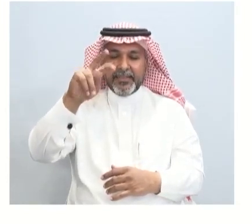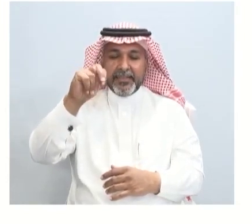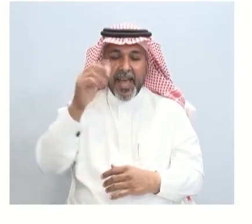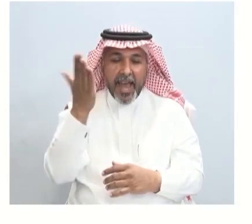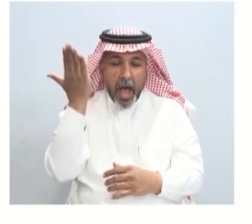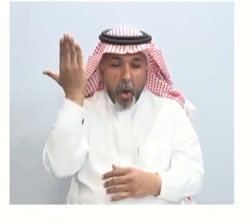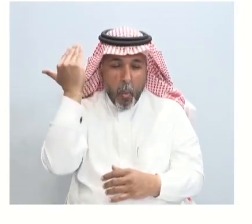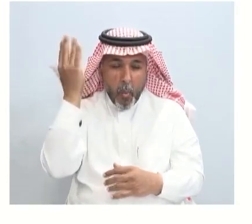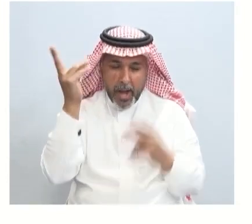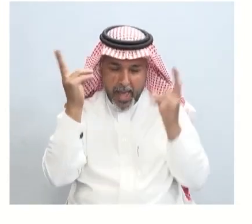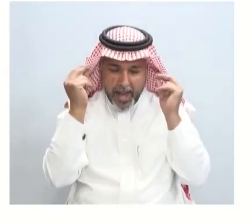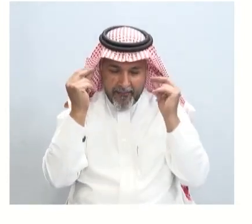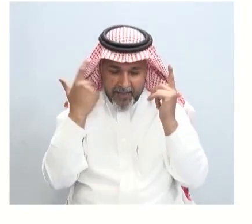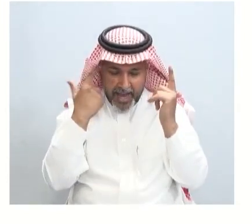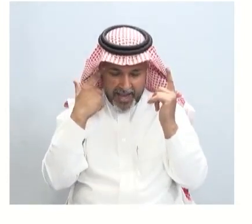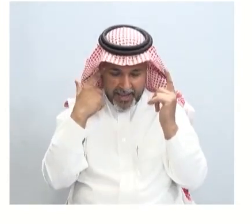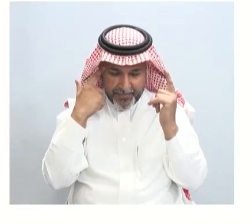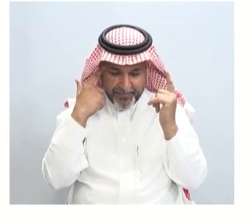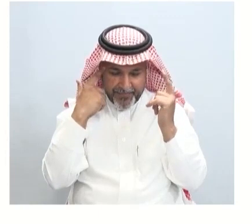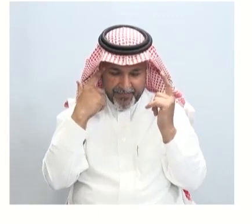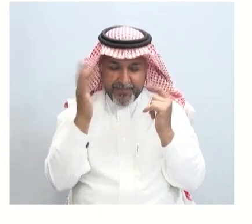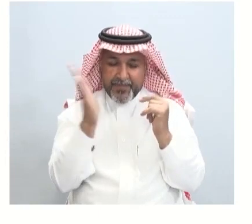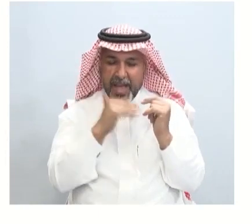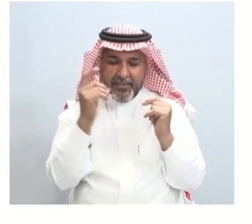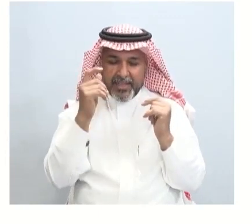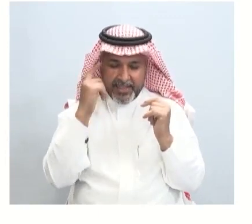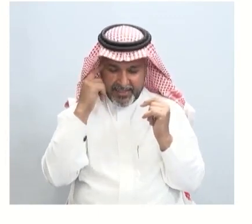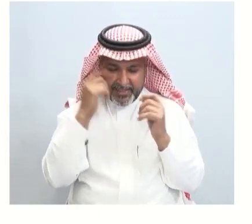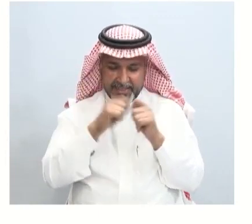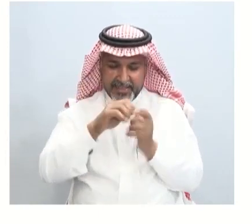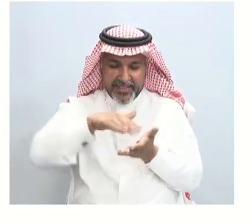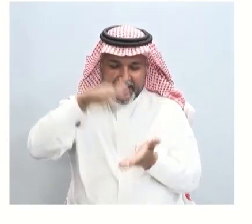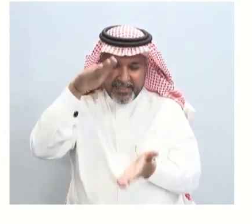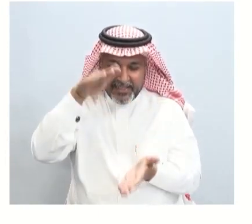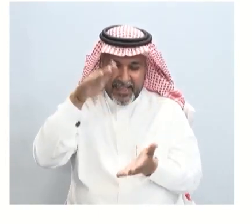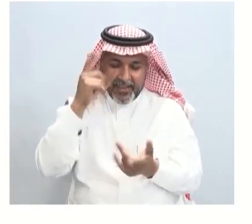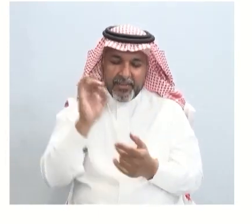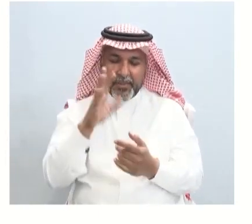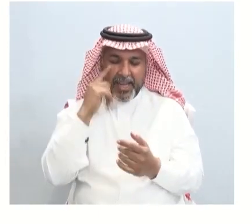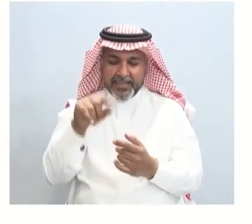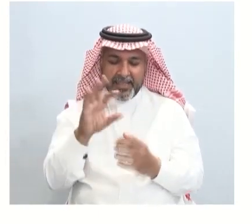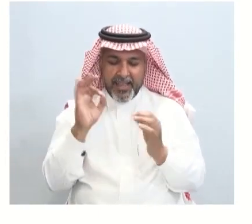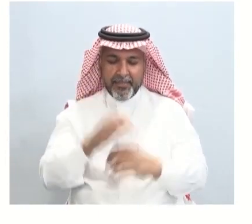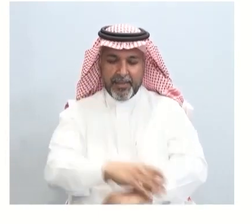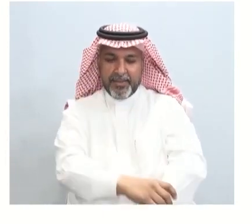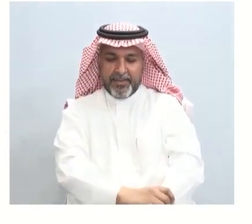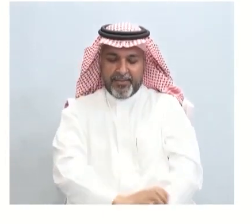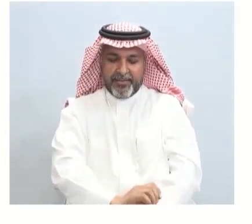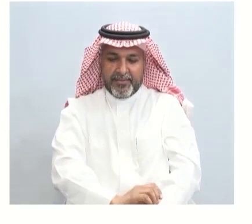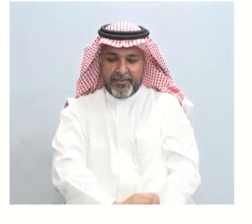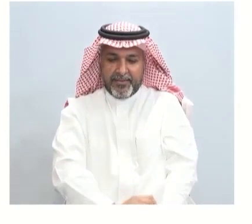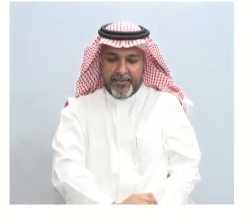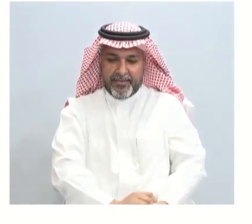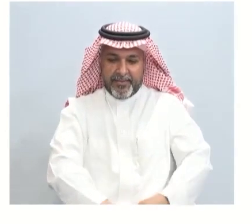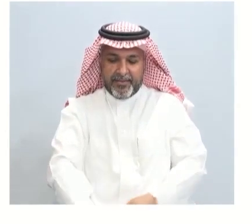كان عندي مثلا خيار مثلا اي مثلا خيار جديد مثلا قاللك واي يساوي 3